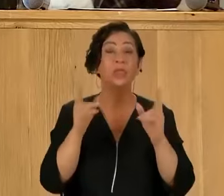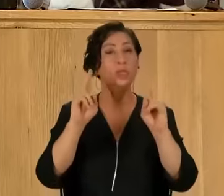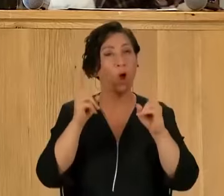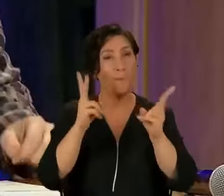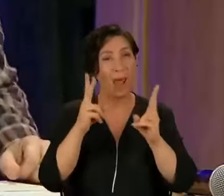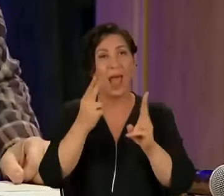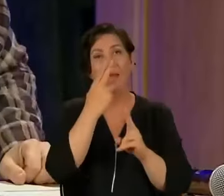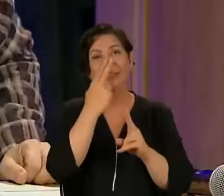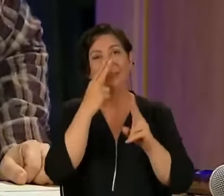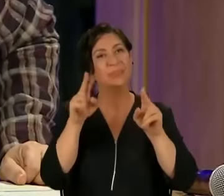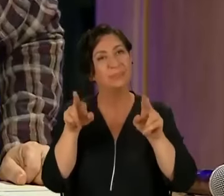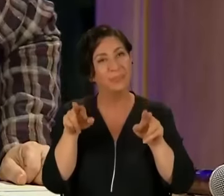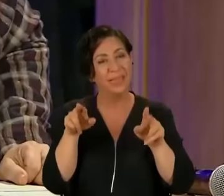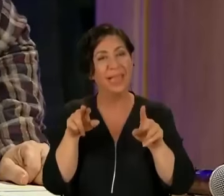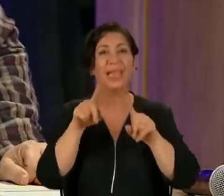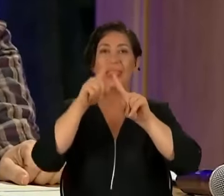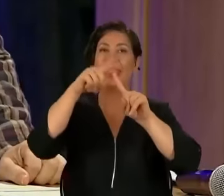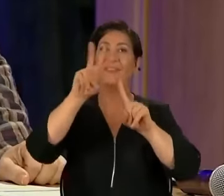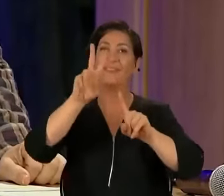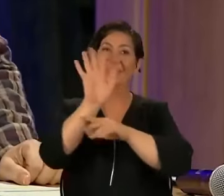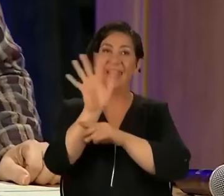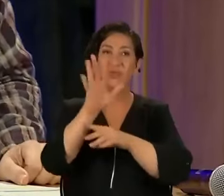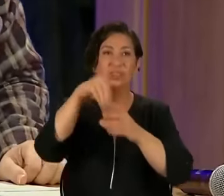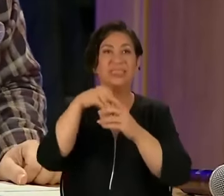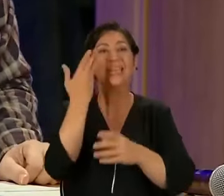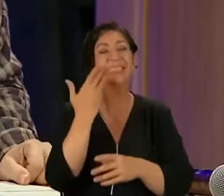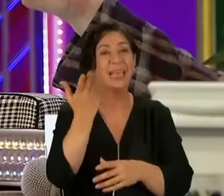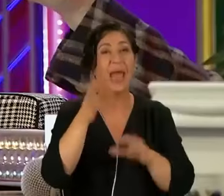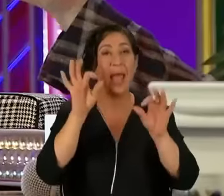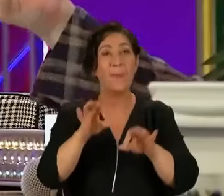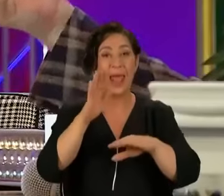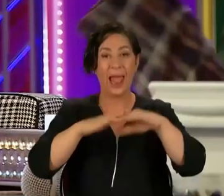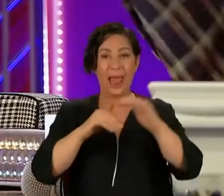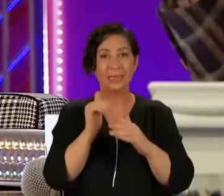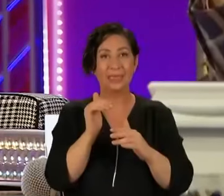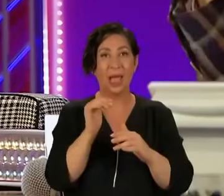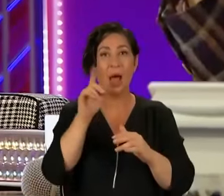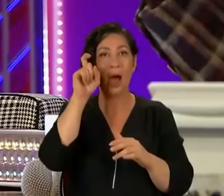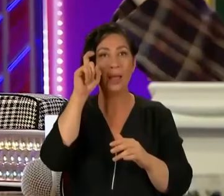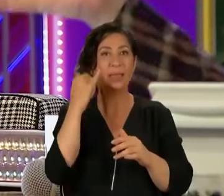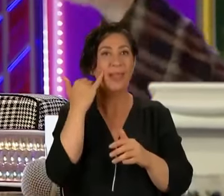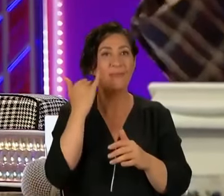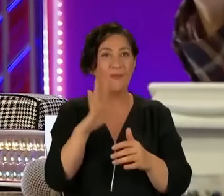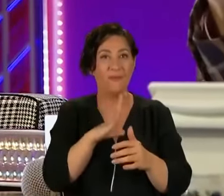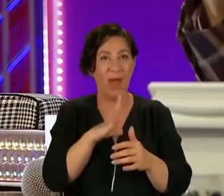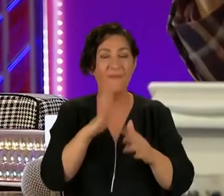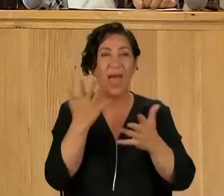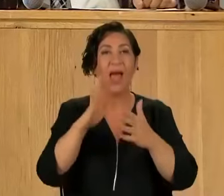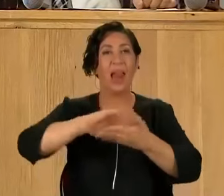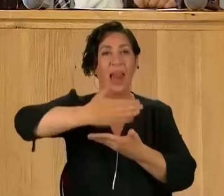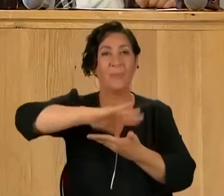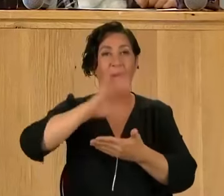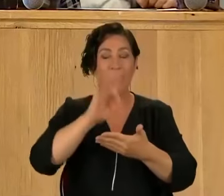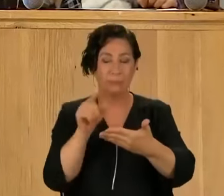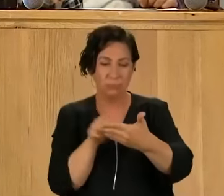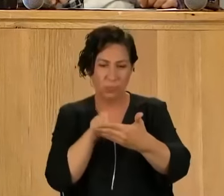normal alışa geldiğimiz ekranlardan izleyenler tabii ki hemen ellerinde akıllı telefonları ya da